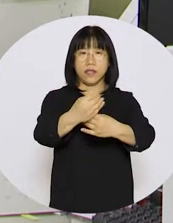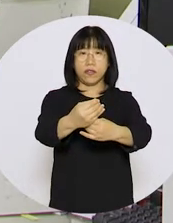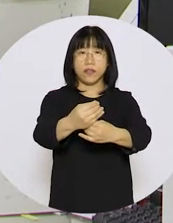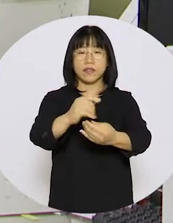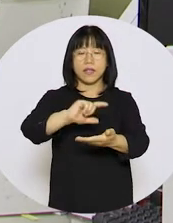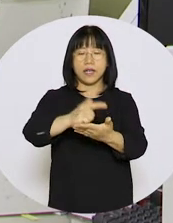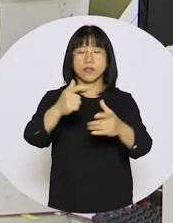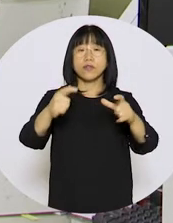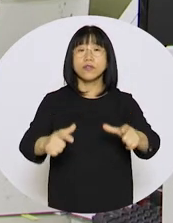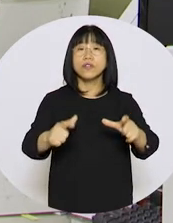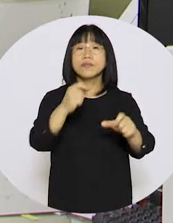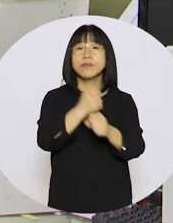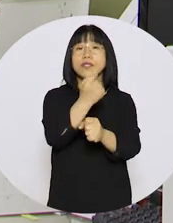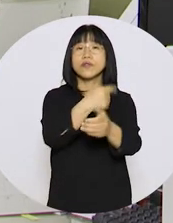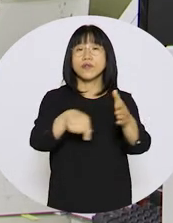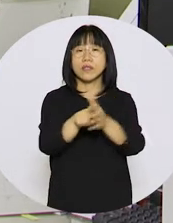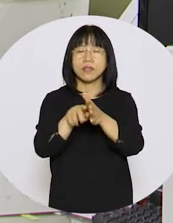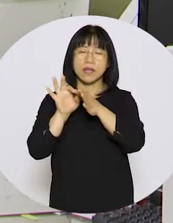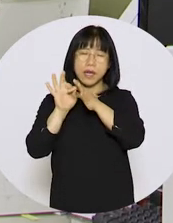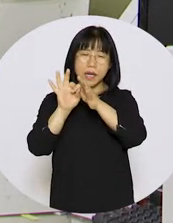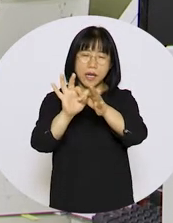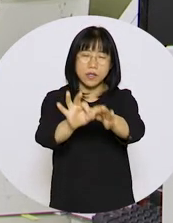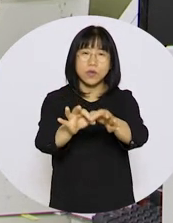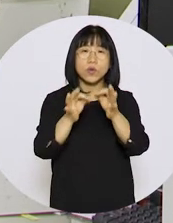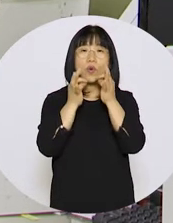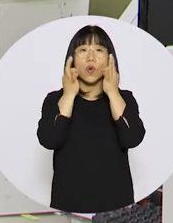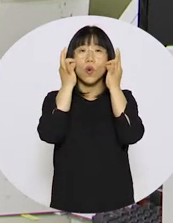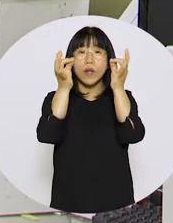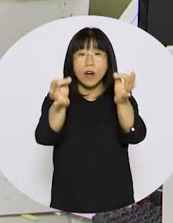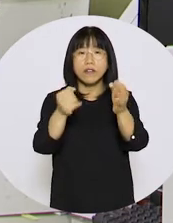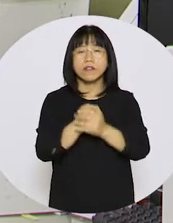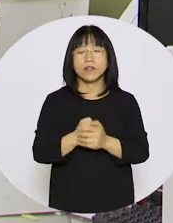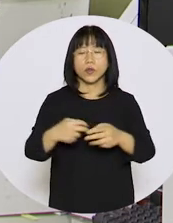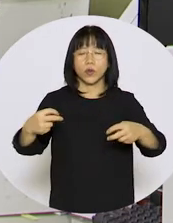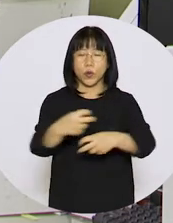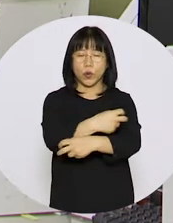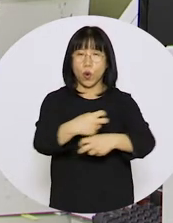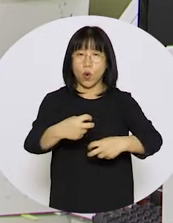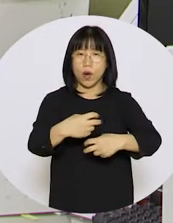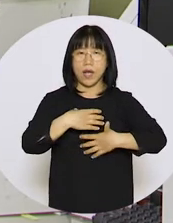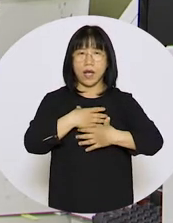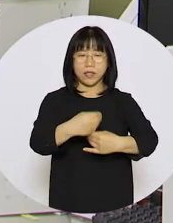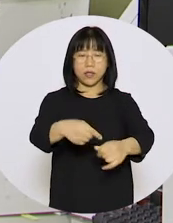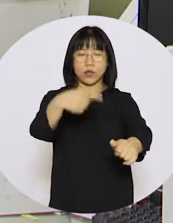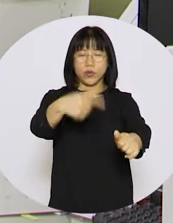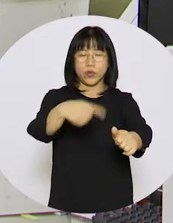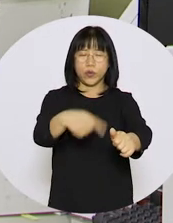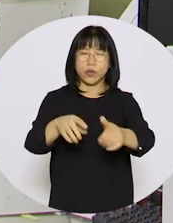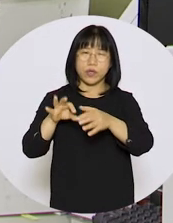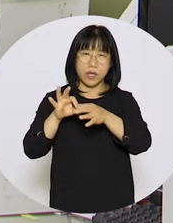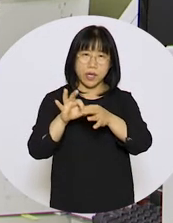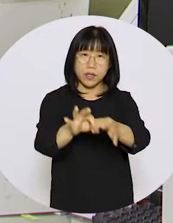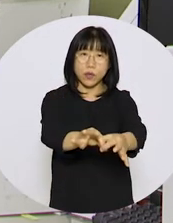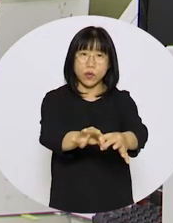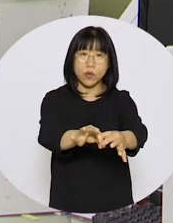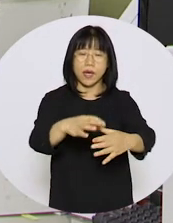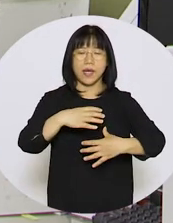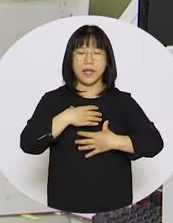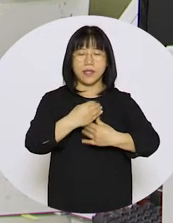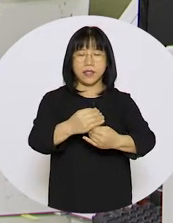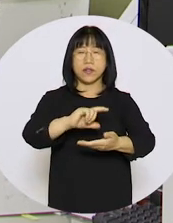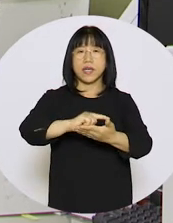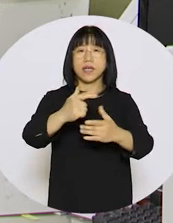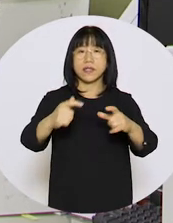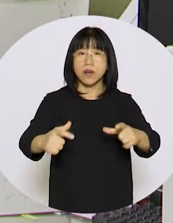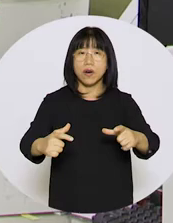안전한 강서구를 만들기 위해 지속적으로 노력하고 교통안전 교육 강화와 홍보도 적극적으로 펼쳐 안전한 강서를